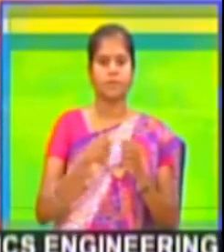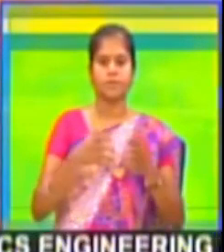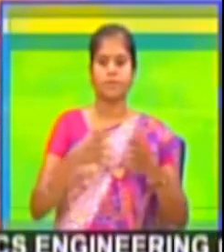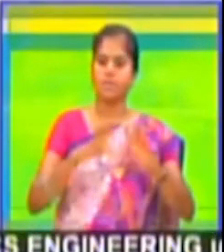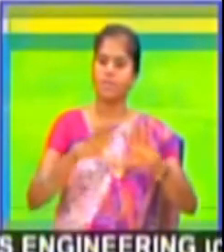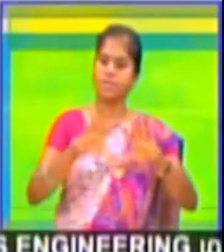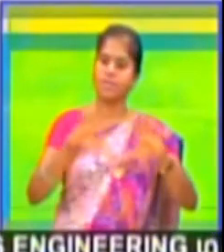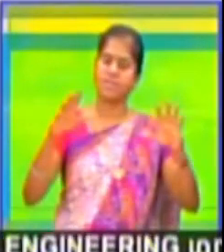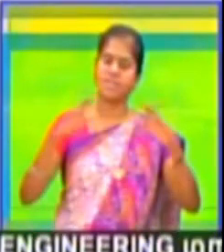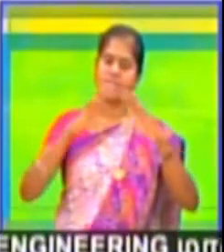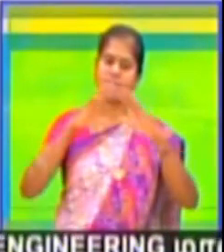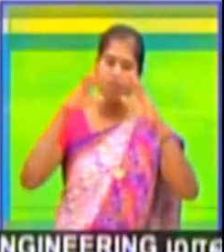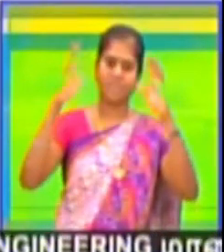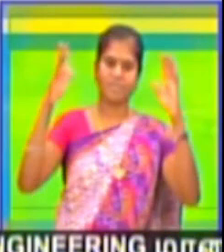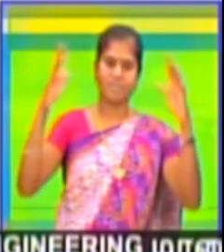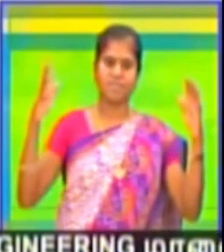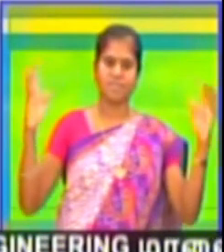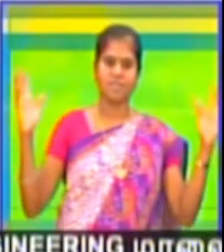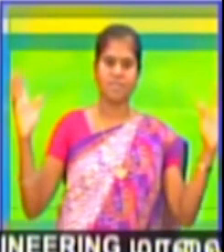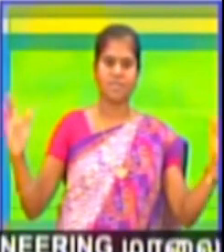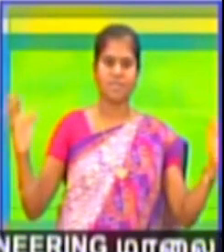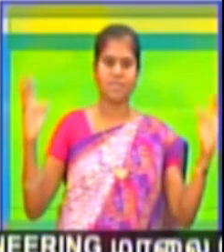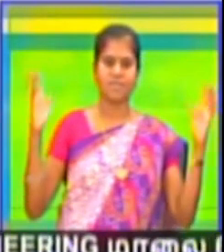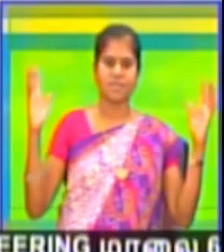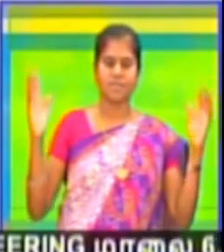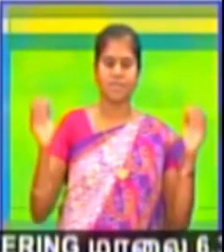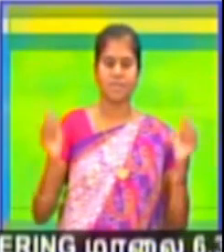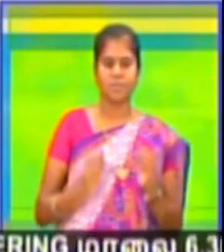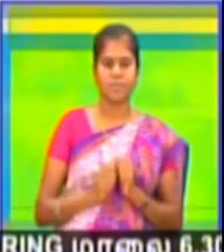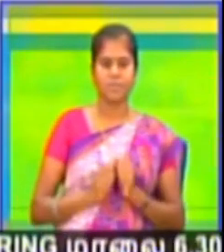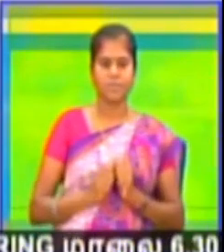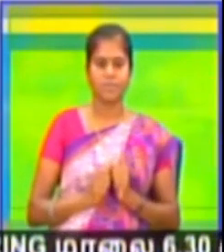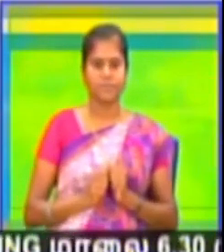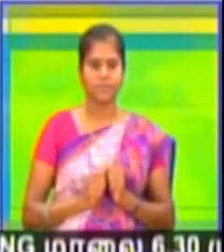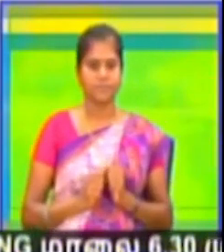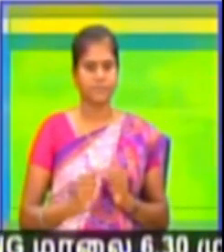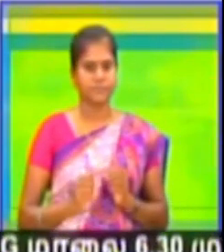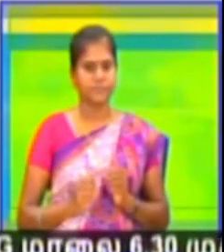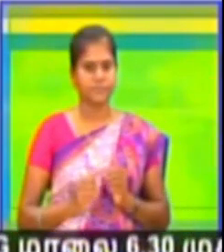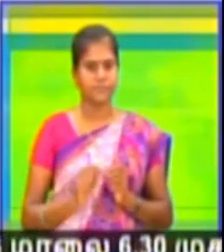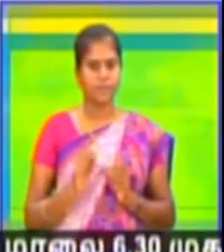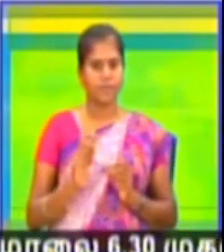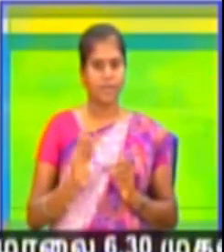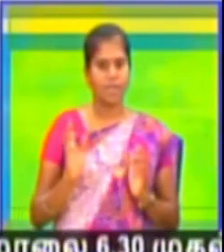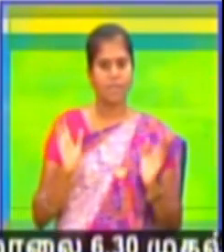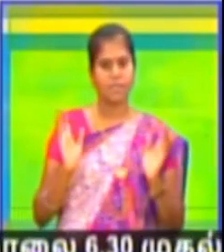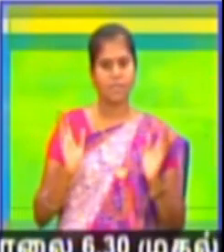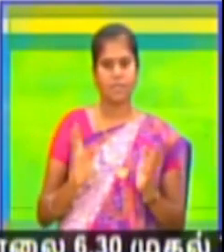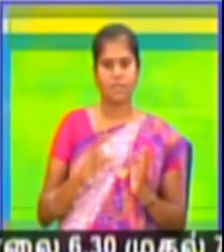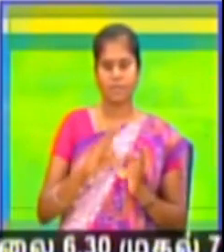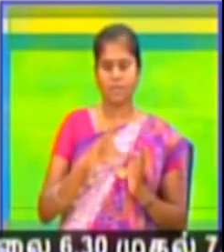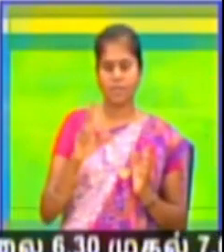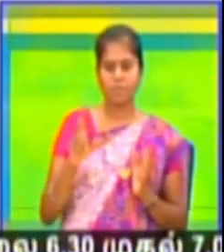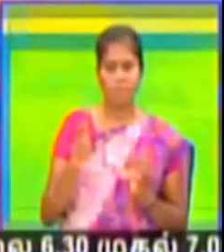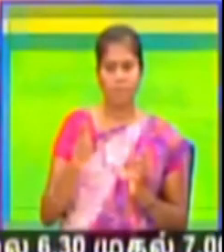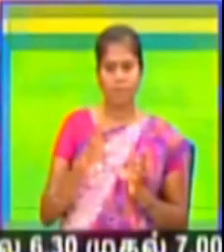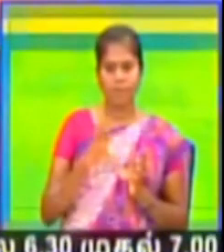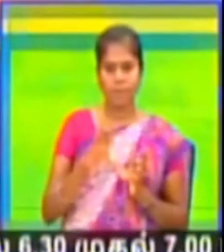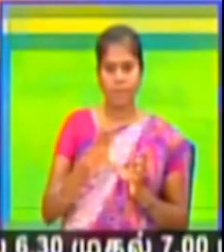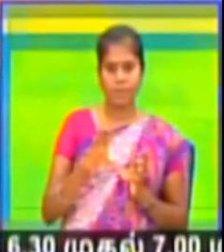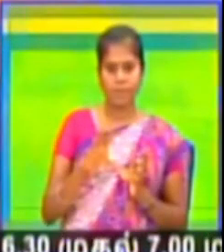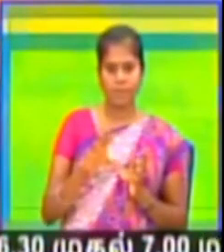அமைப்பு. இயற்கை அமைப்பில் பன்முகத்தன்மையை கொண்ட கண்டம் வட அமெரிக்கா.